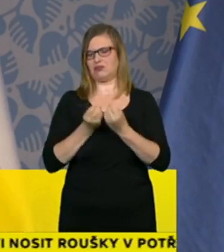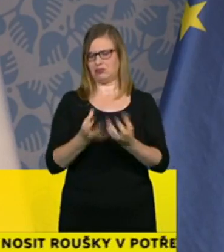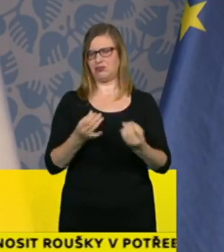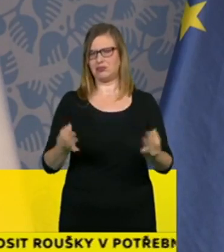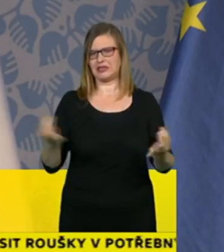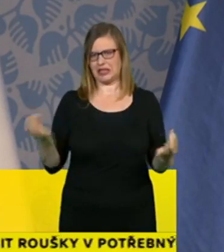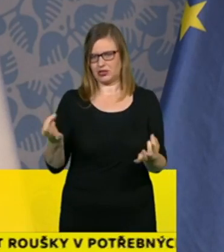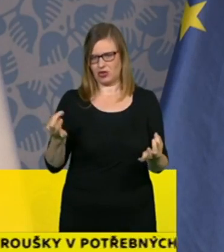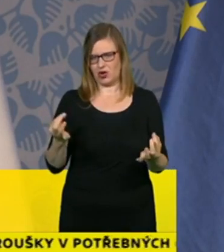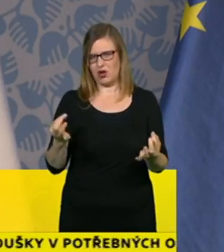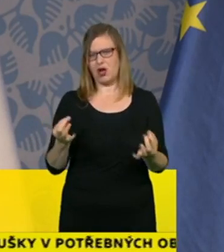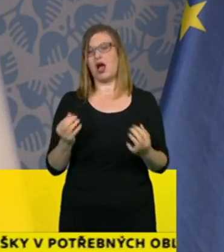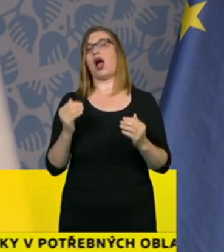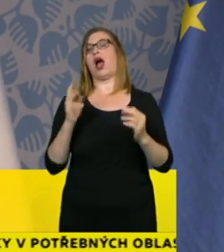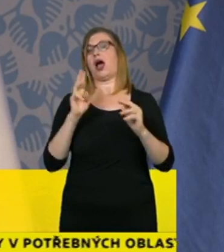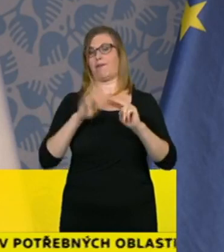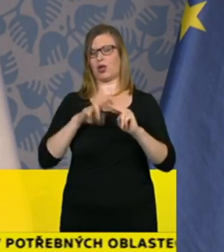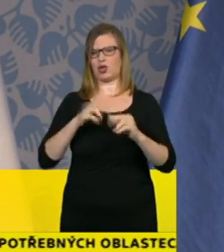provozy, a další vlna je